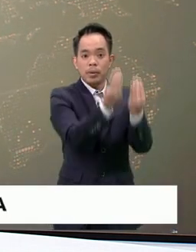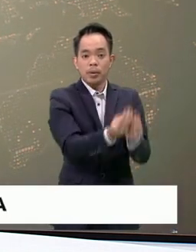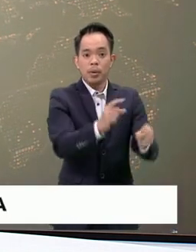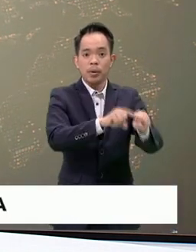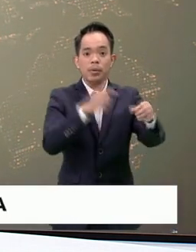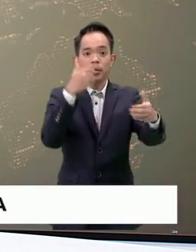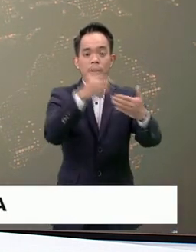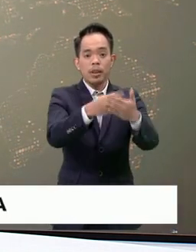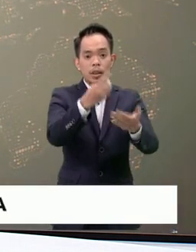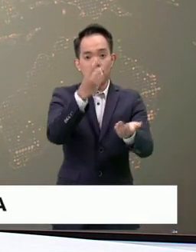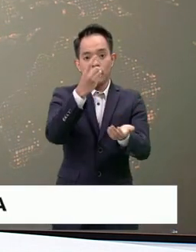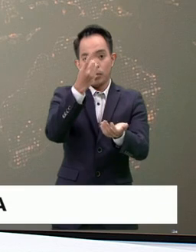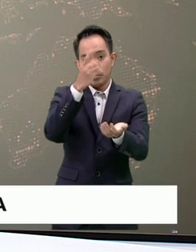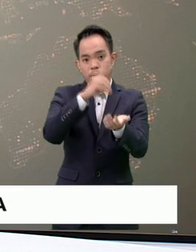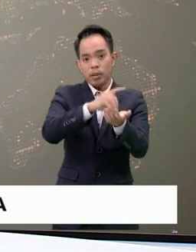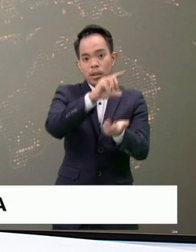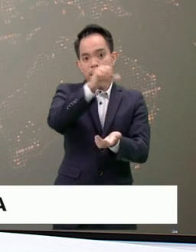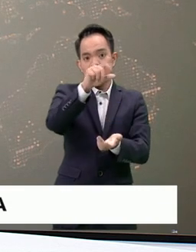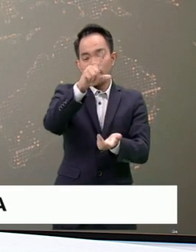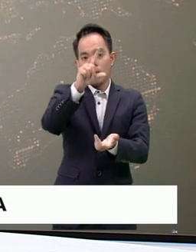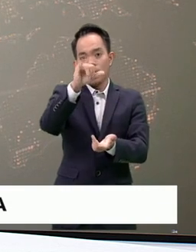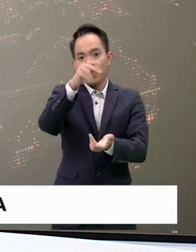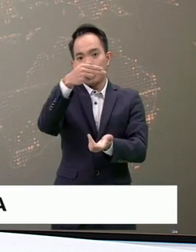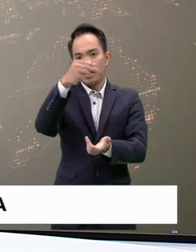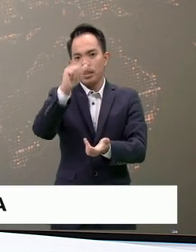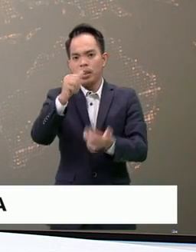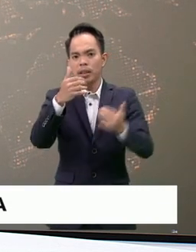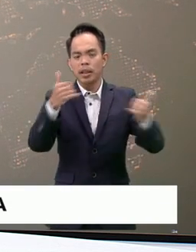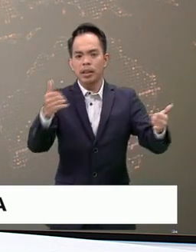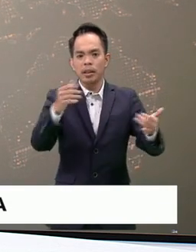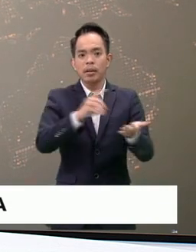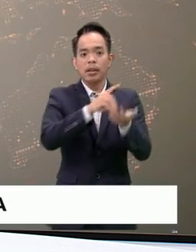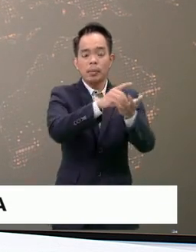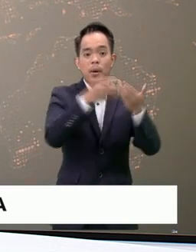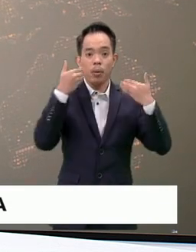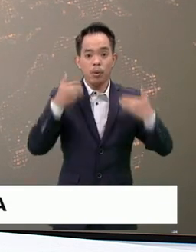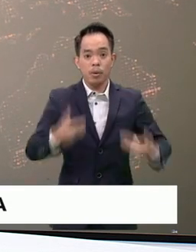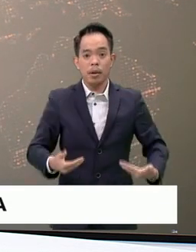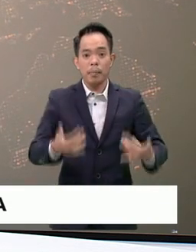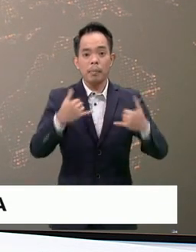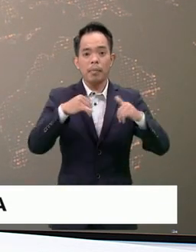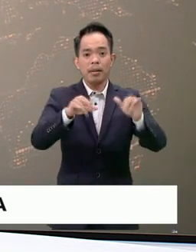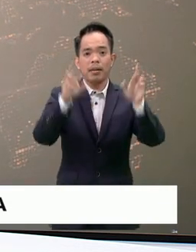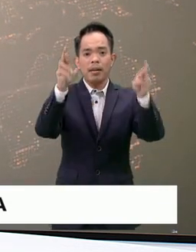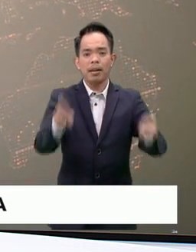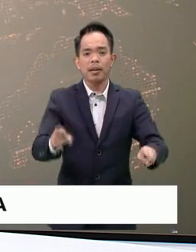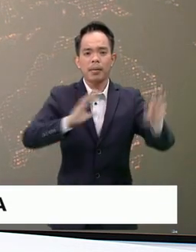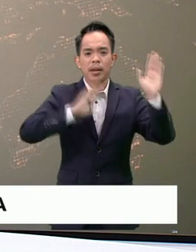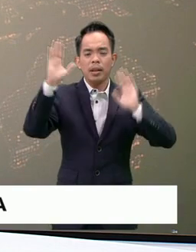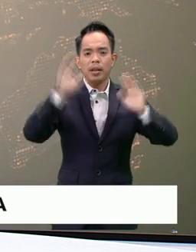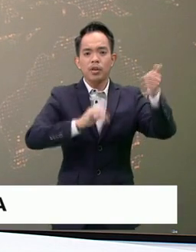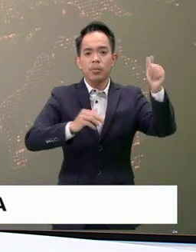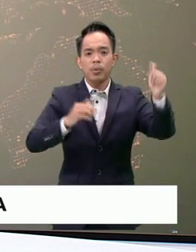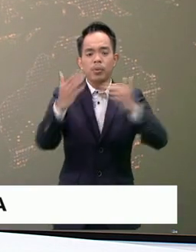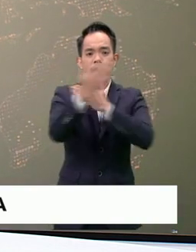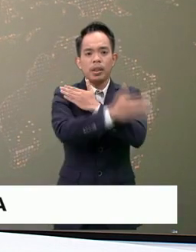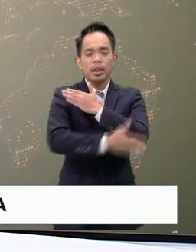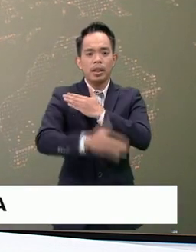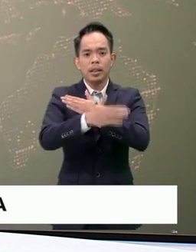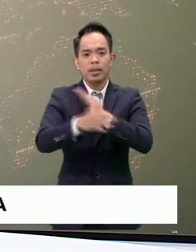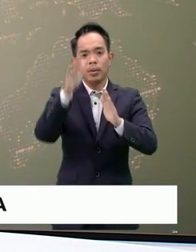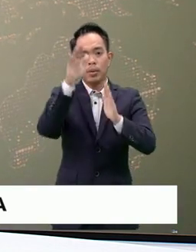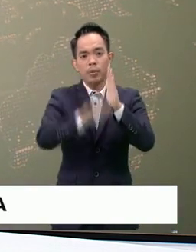dokter zalihah Mustafa ketika ini kadar penerimaan orgen dalam kalangan ayam Malaysia masih lagi antara 10 negara yang terendah di